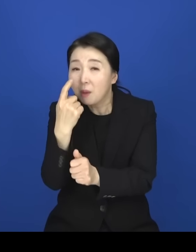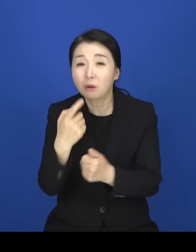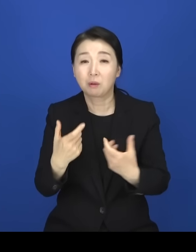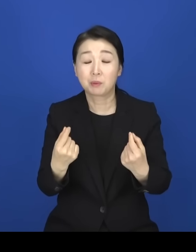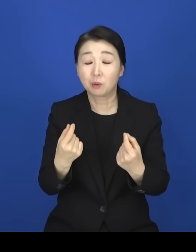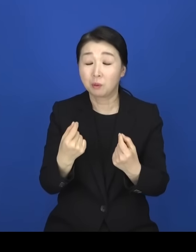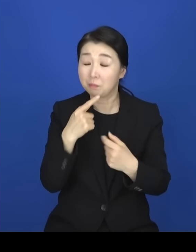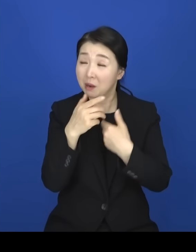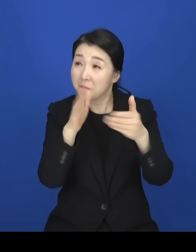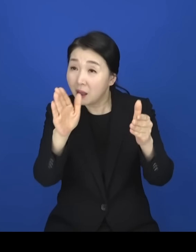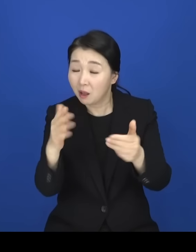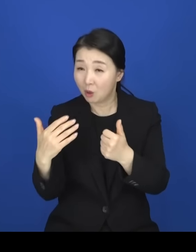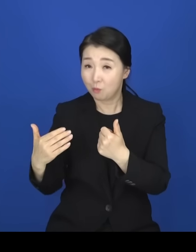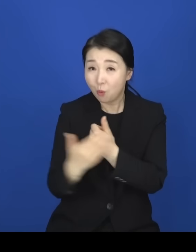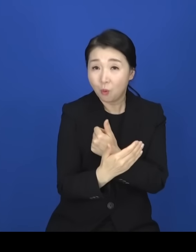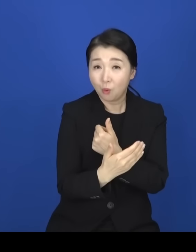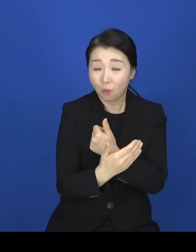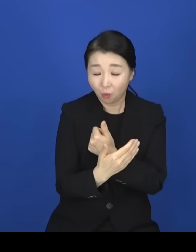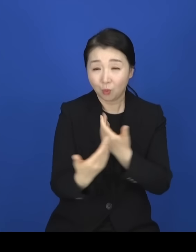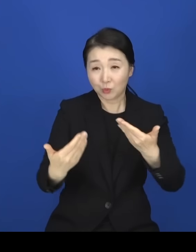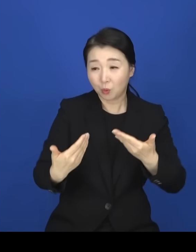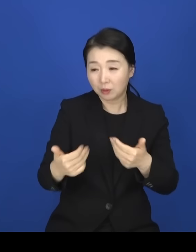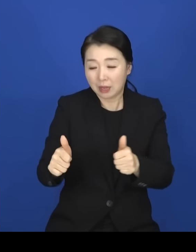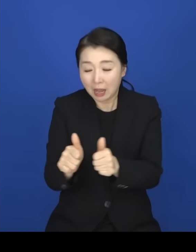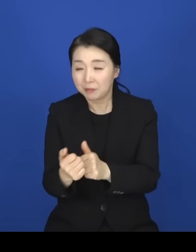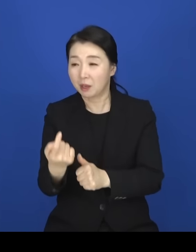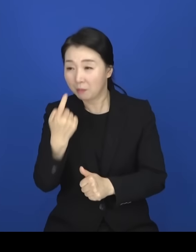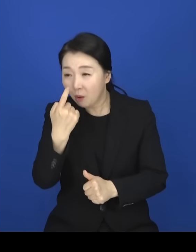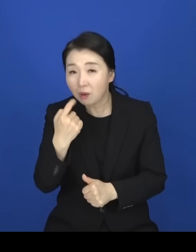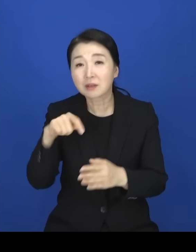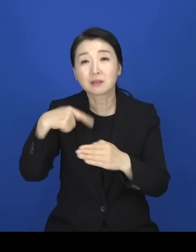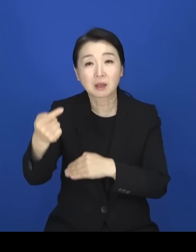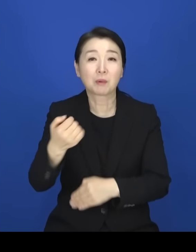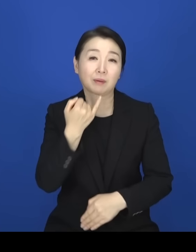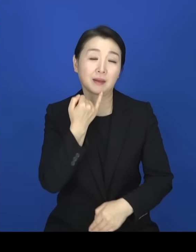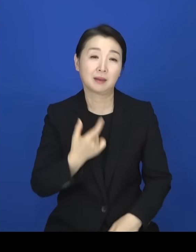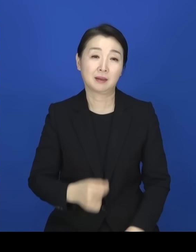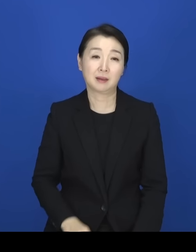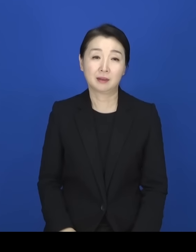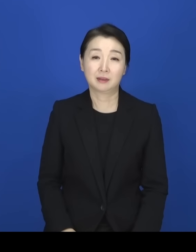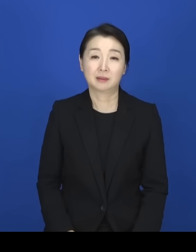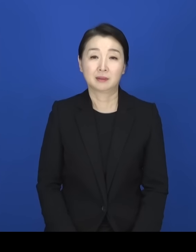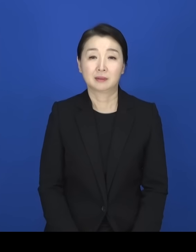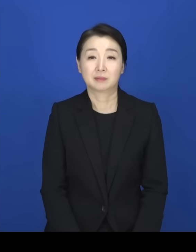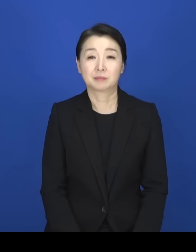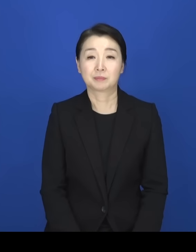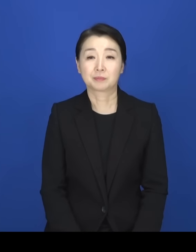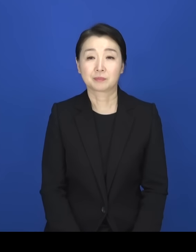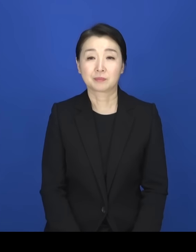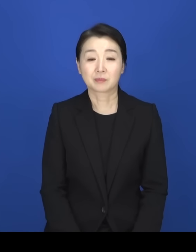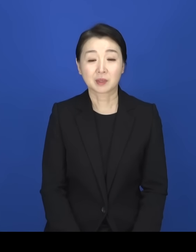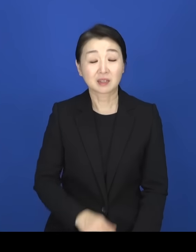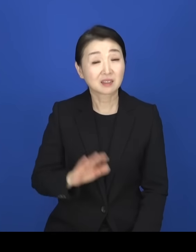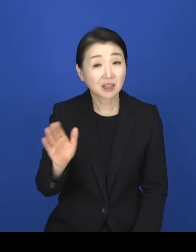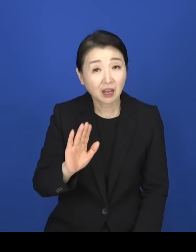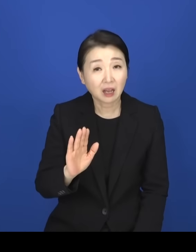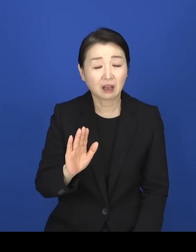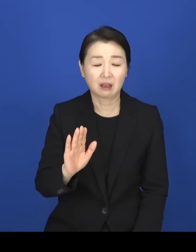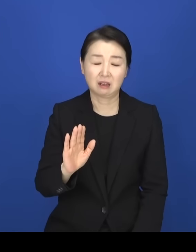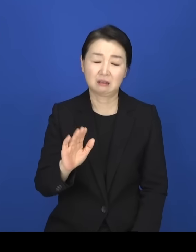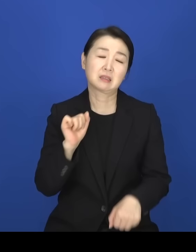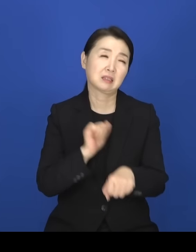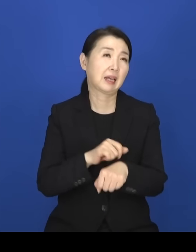막 던져도 된다는 보호막 옆에서 예능을 배우면 이제 그 다음 인물이 터지죠. 그렇게 커가 나가는 그게 터지는 거예요. 그게 그렇지 없으면은- 않고서는 안